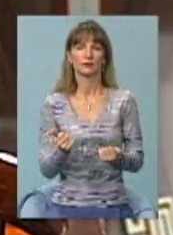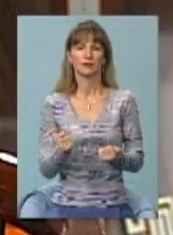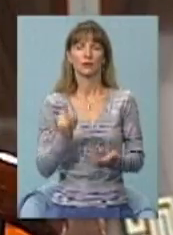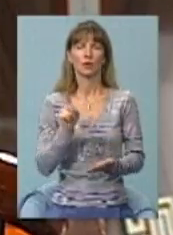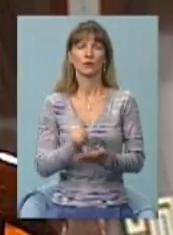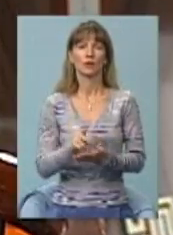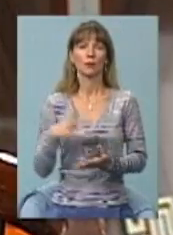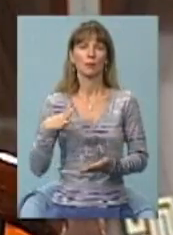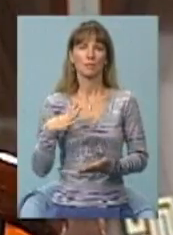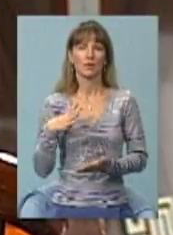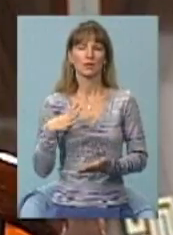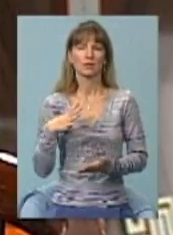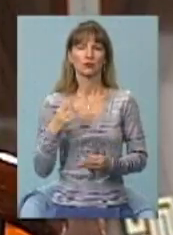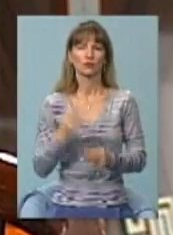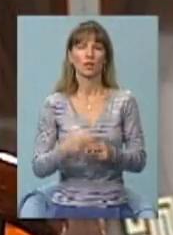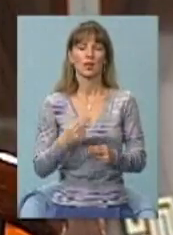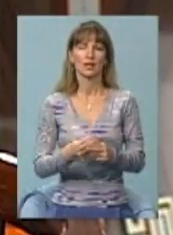повинна бути железна